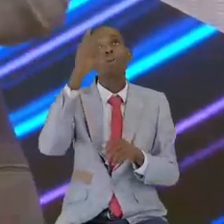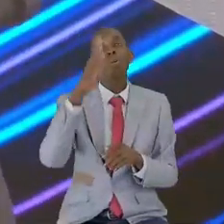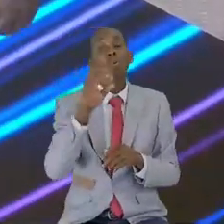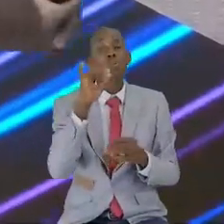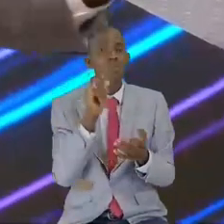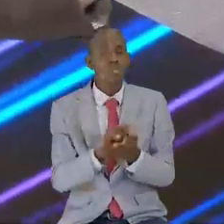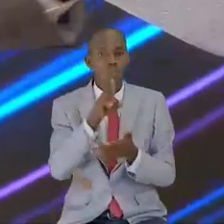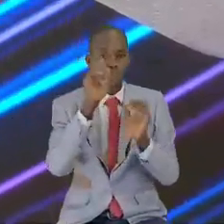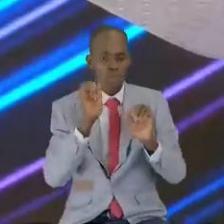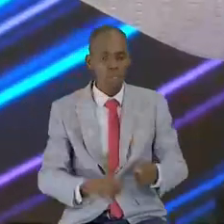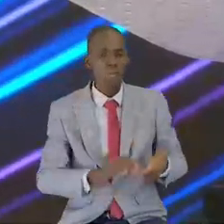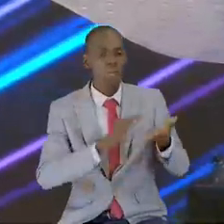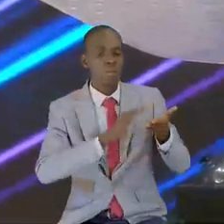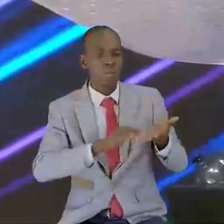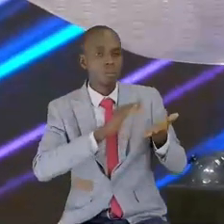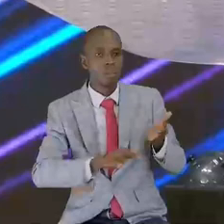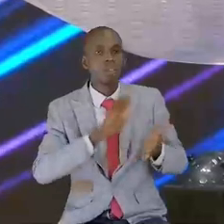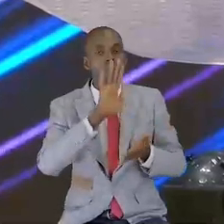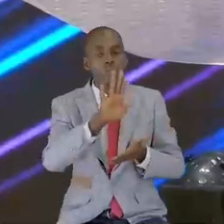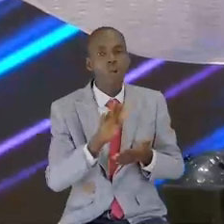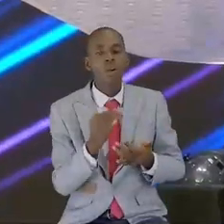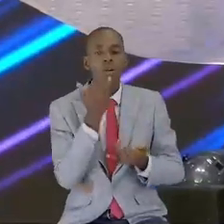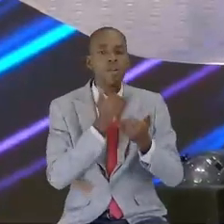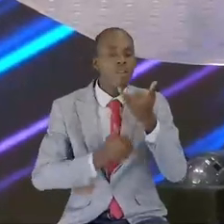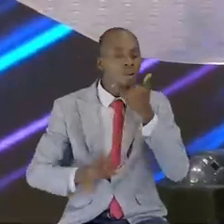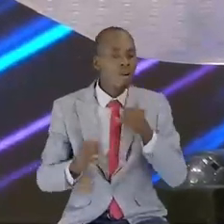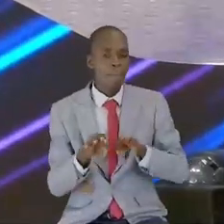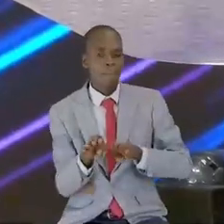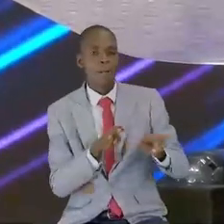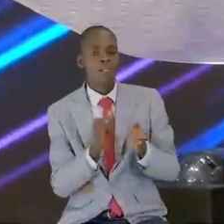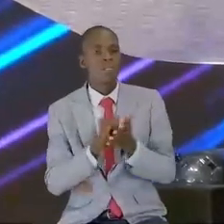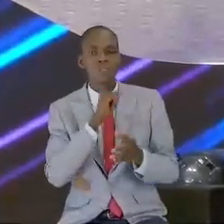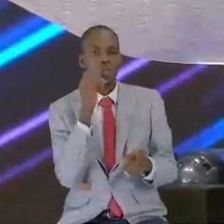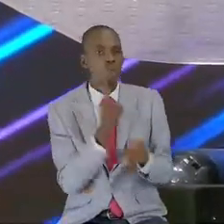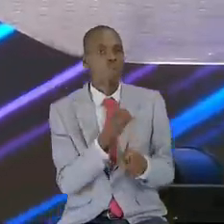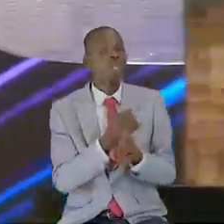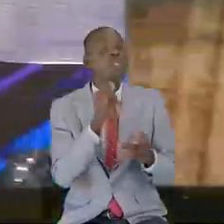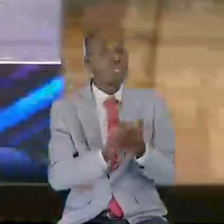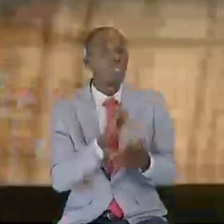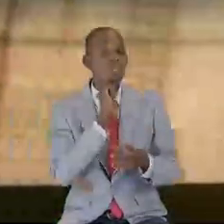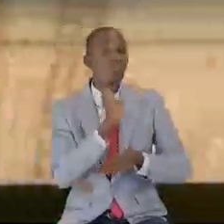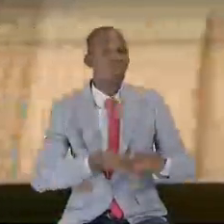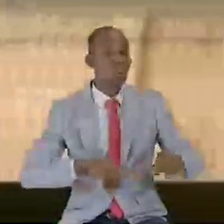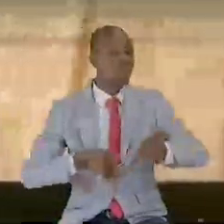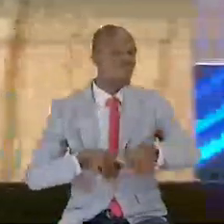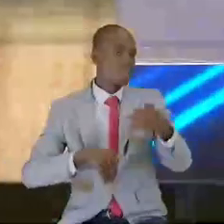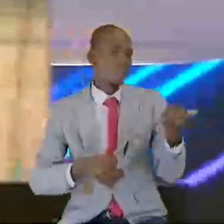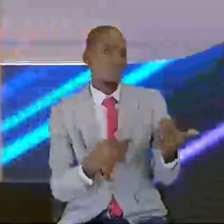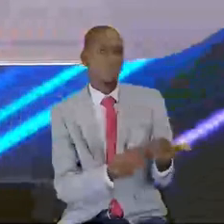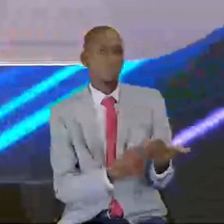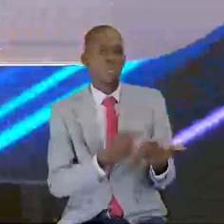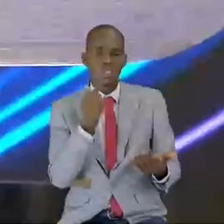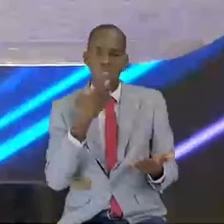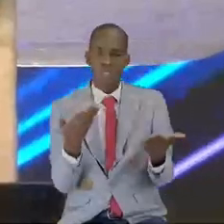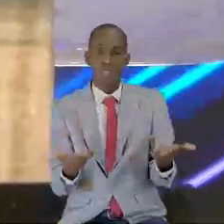afin d'excuser vos comportements qui ne sont pas corrects, ça c'est un autre évangile déjà. Et dit, je